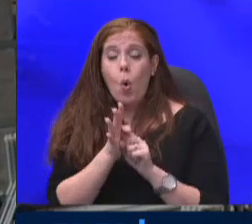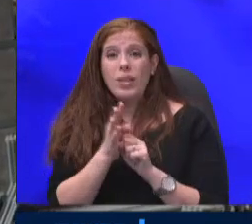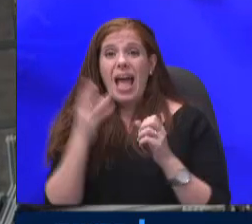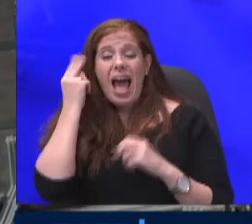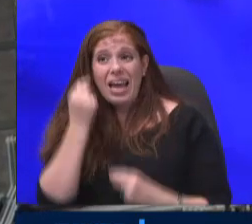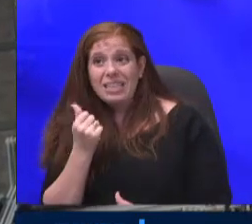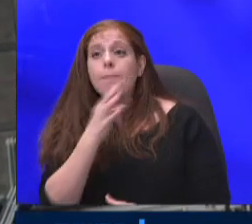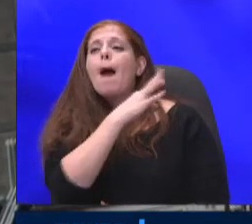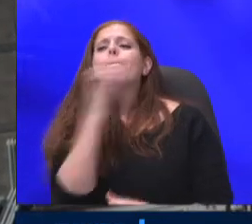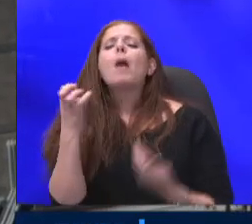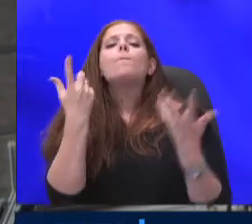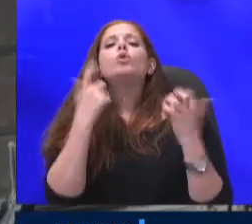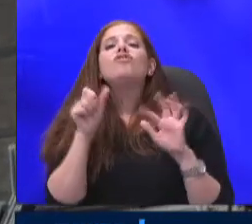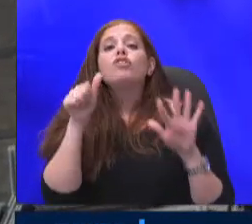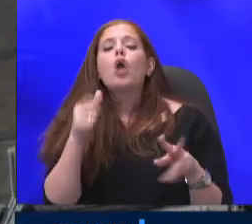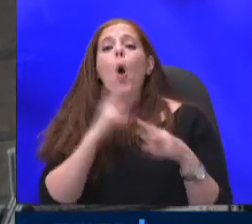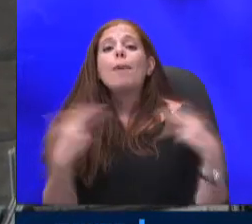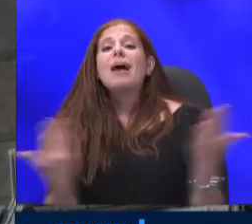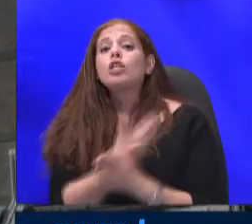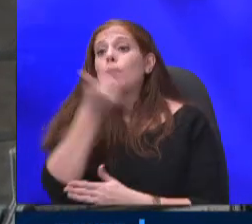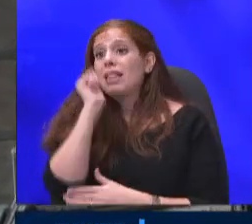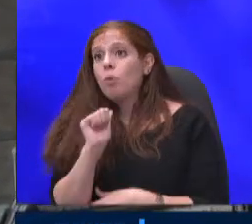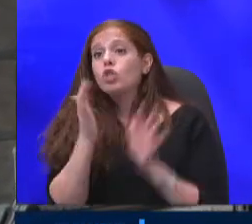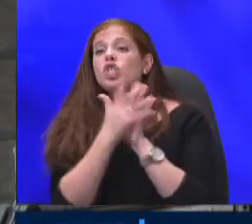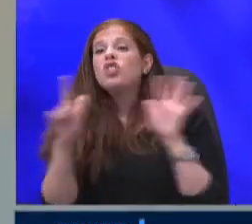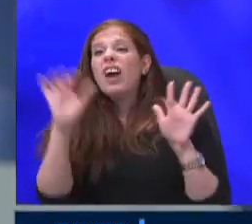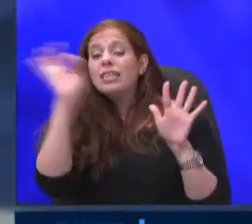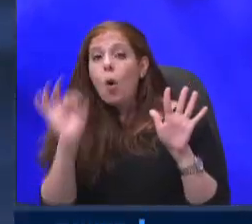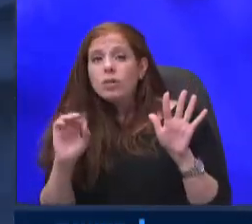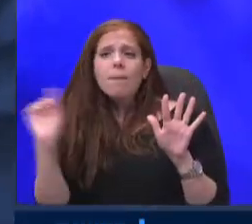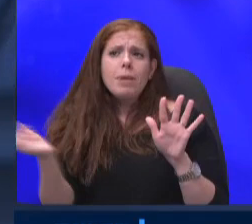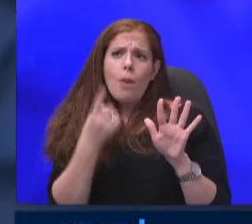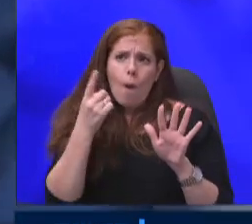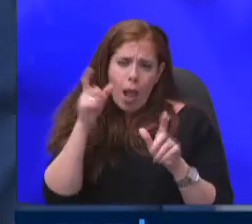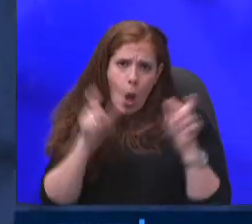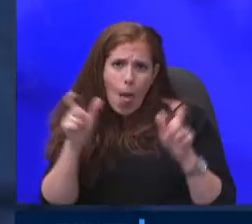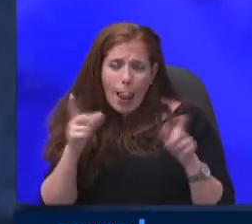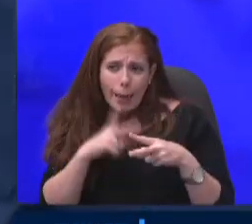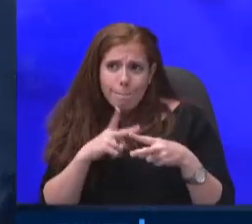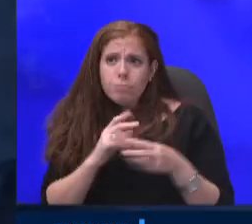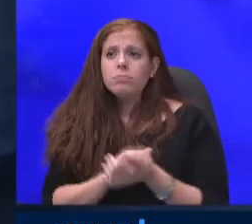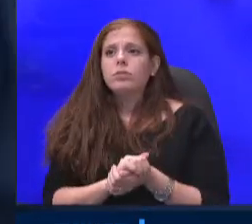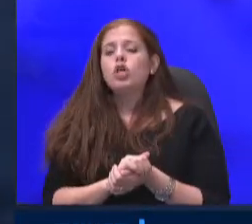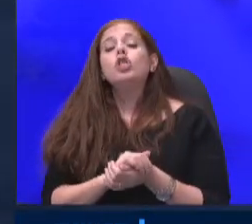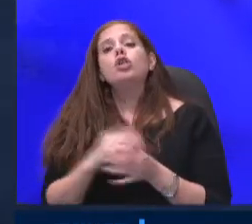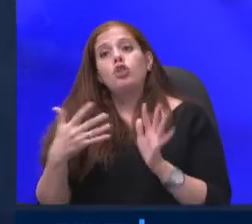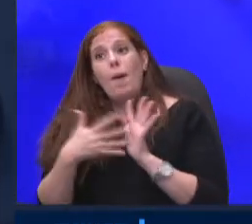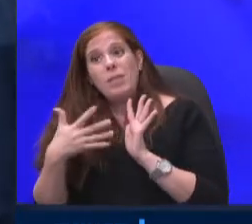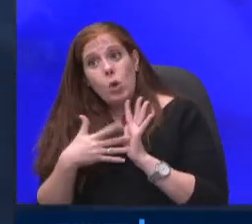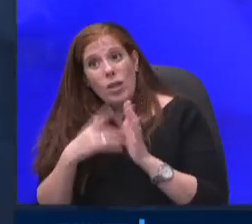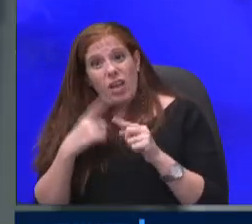חדשים אתמול, שהם 17% מכלל החולים. שיעור הבדיקות החיוביות